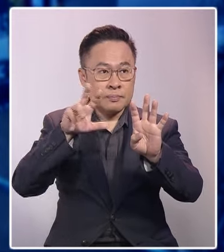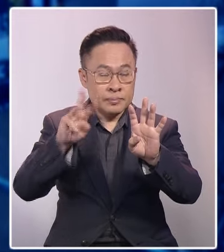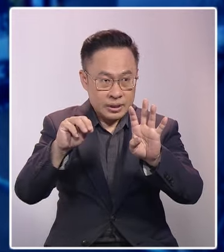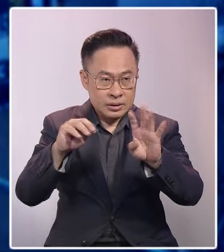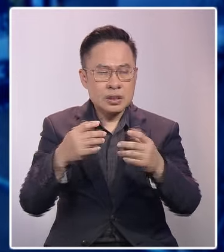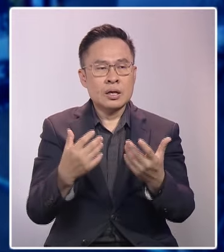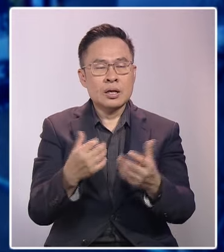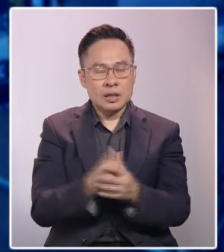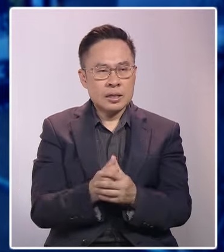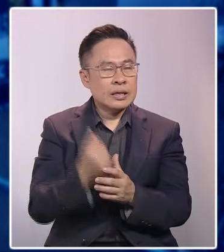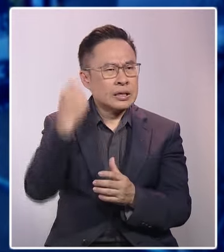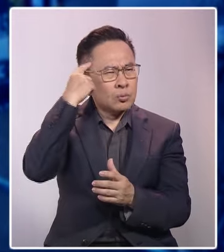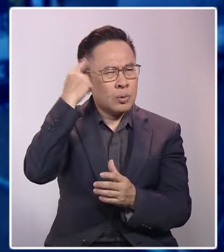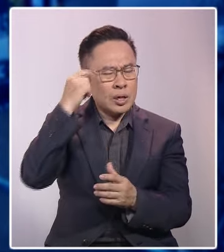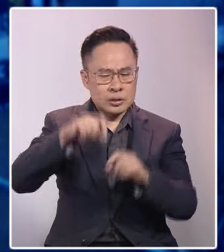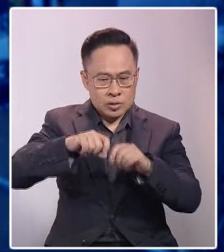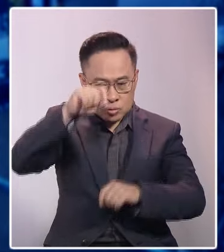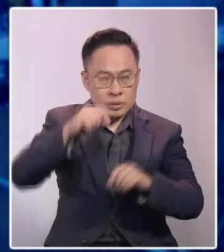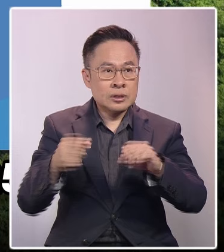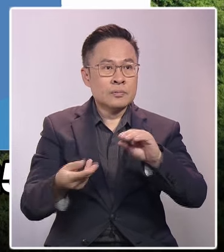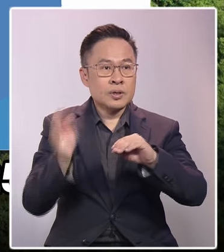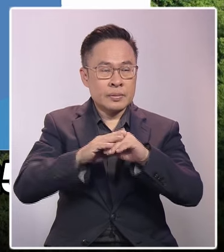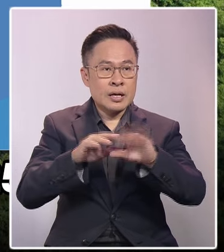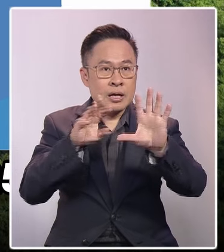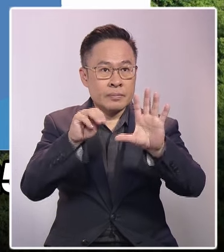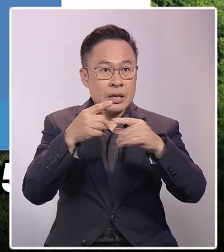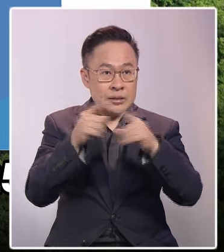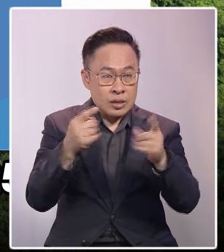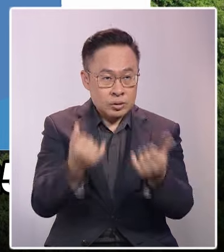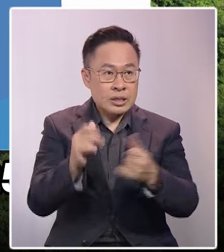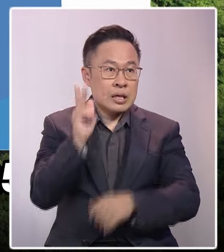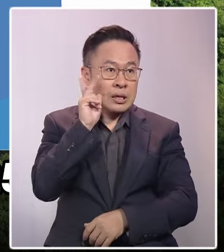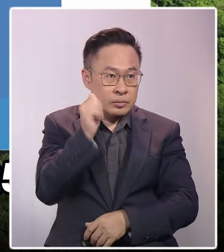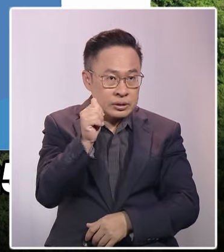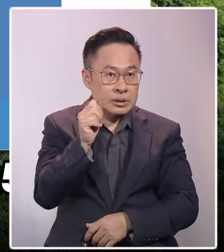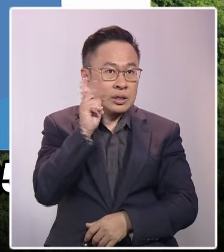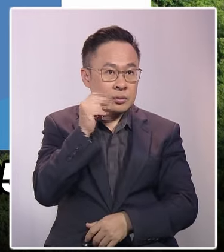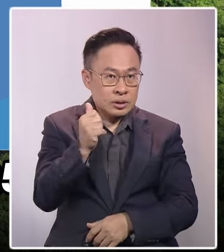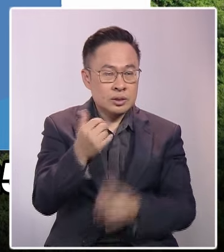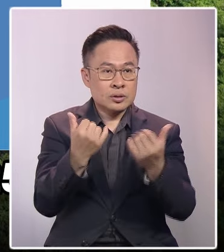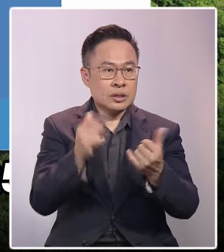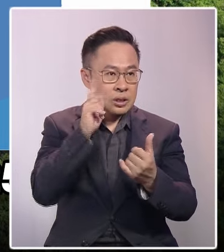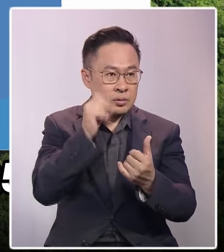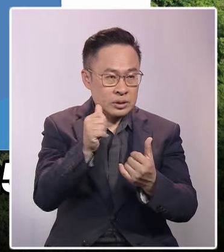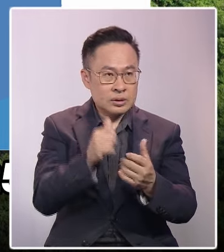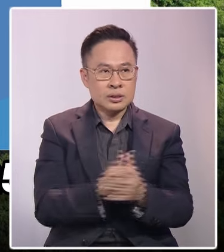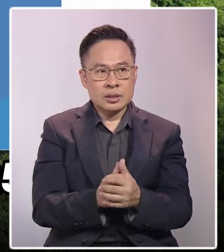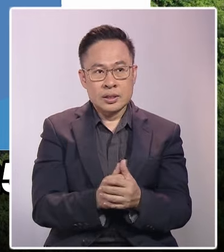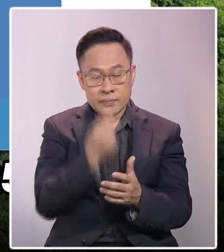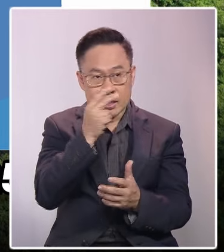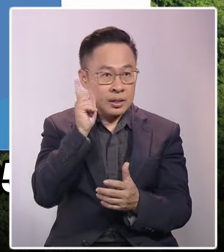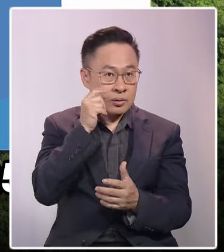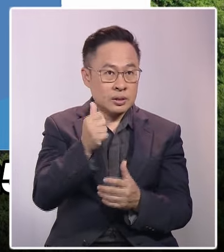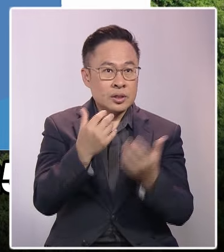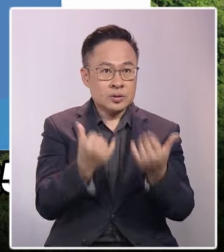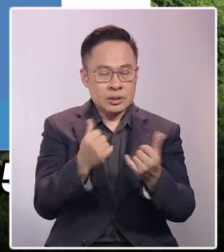จะสูงแตะระดับ 5มตด้วยกันแต่ว่าถือว่าเป็นเรื่องที่ดีนะที่มันไปไม่ถึงตามที่นักวิเคราะห์เนี่ยหลาย